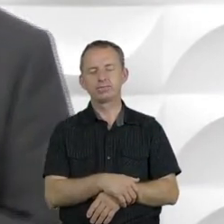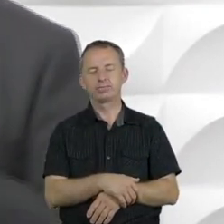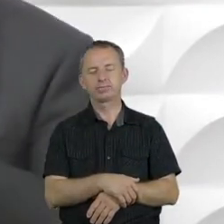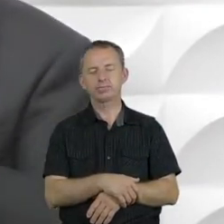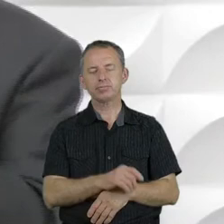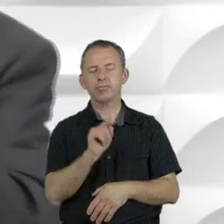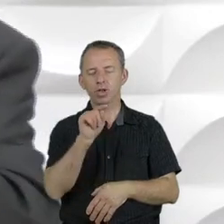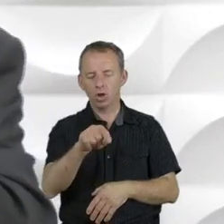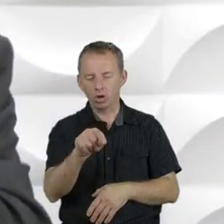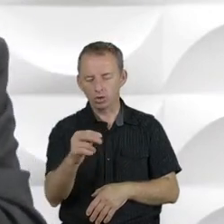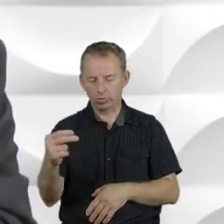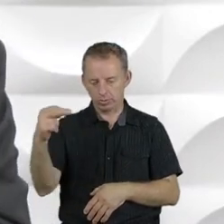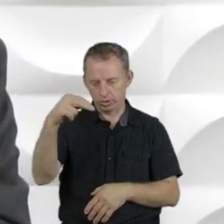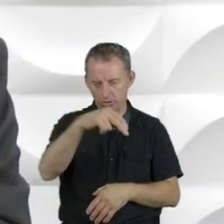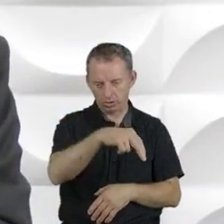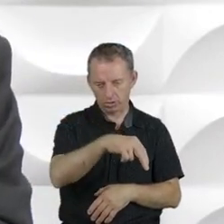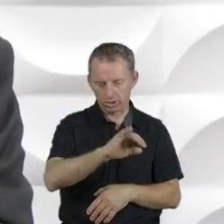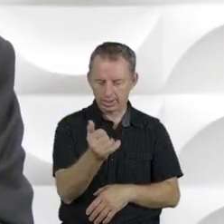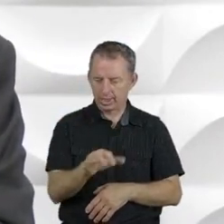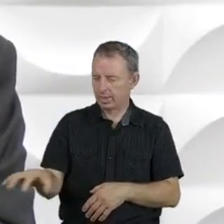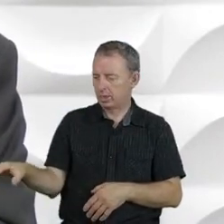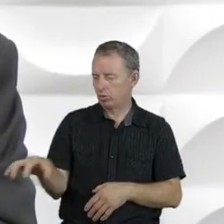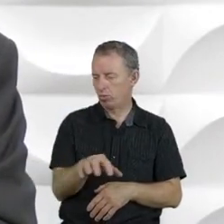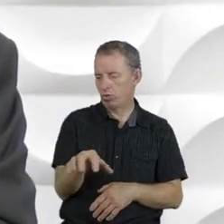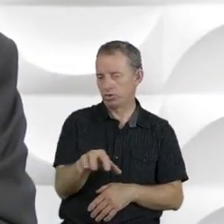Oto przychodzę jak złodziej.